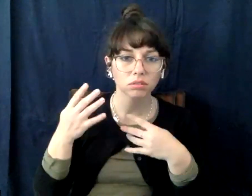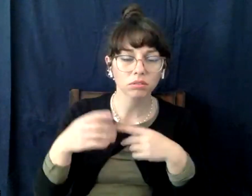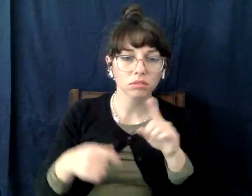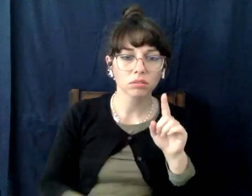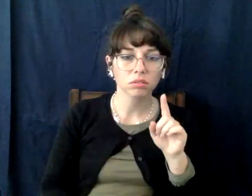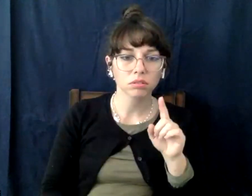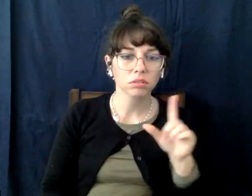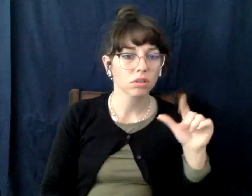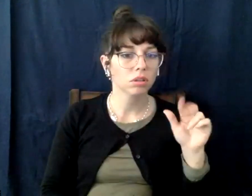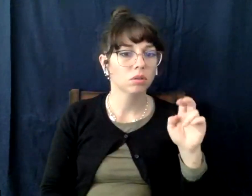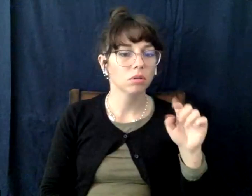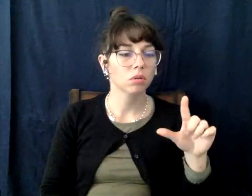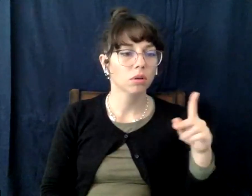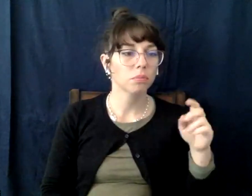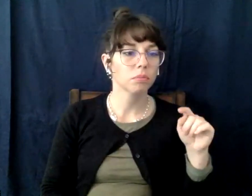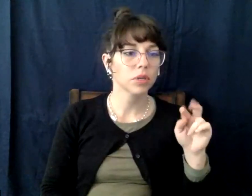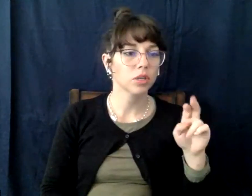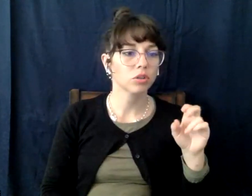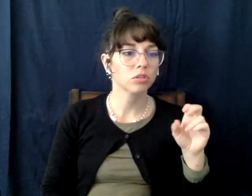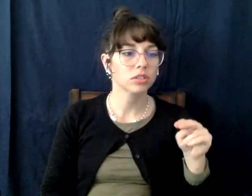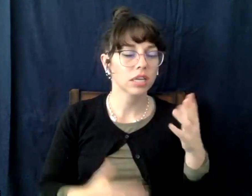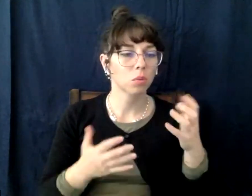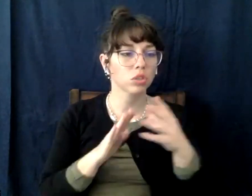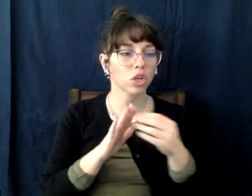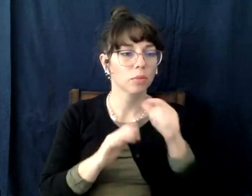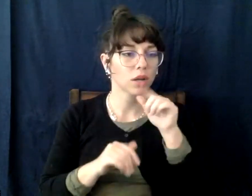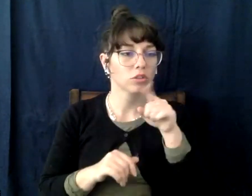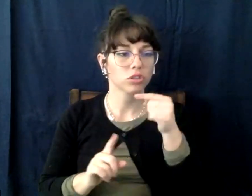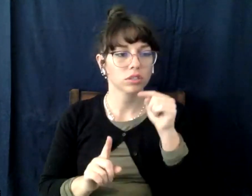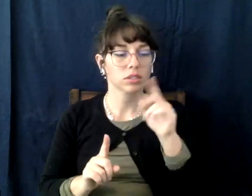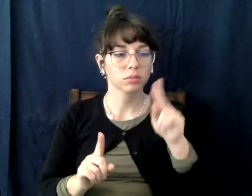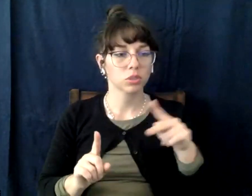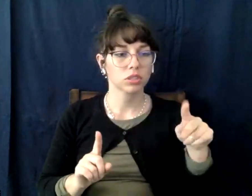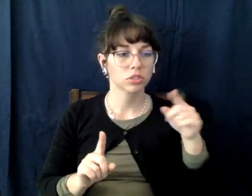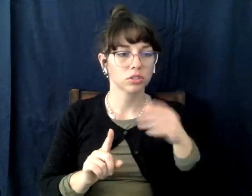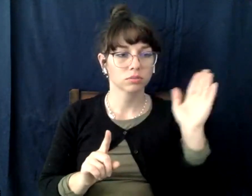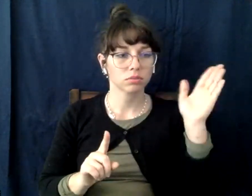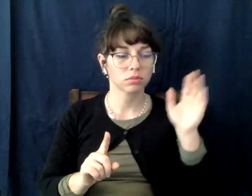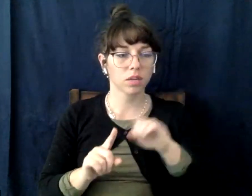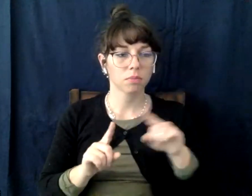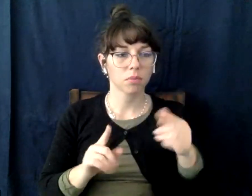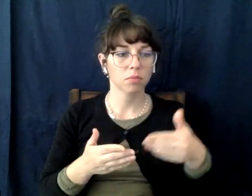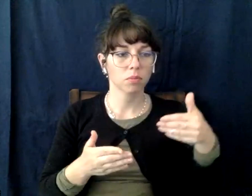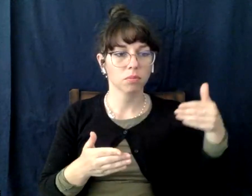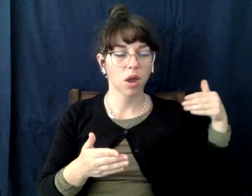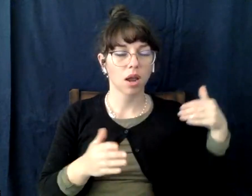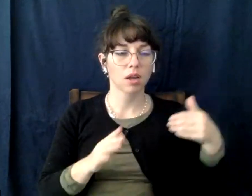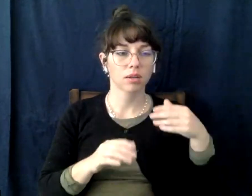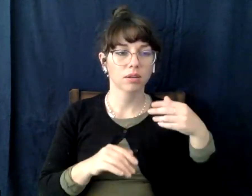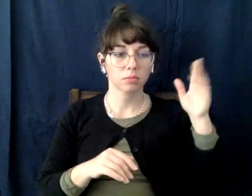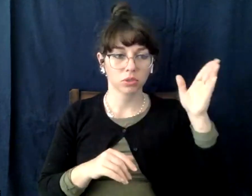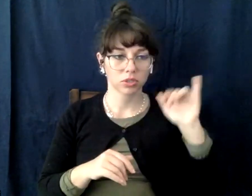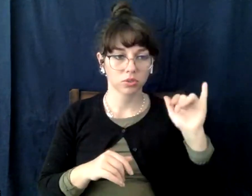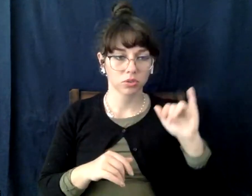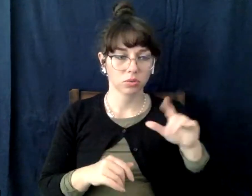Laurel Peterson would like a copy of not just this presentation, but the prior presentations. Laurel, are you